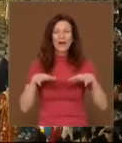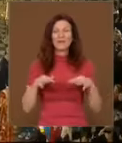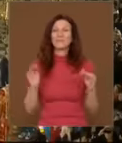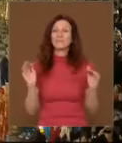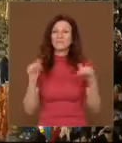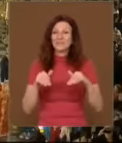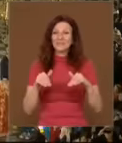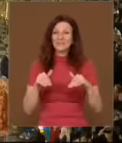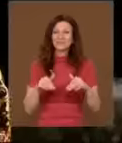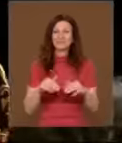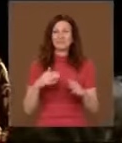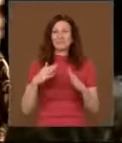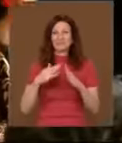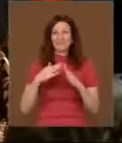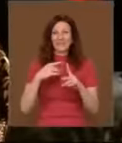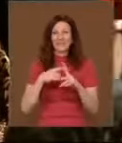храма.